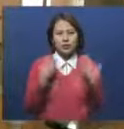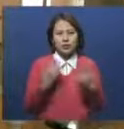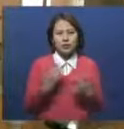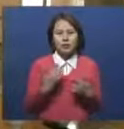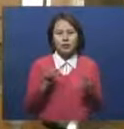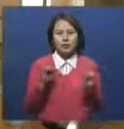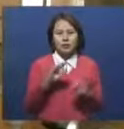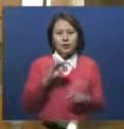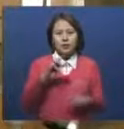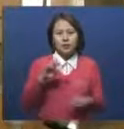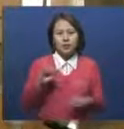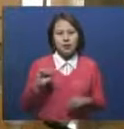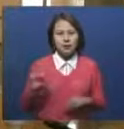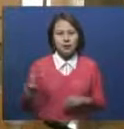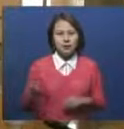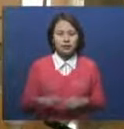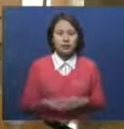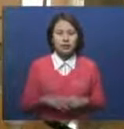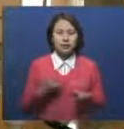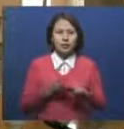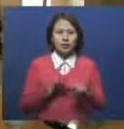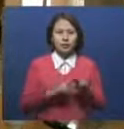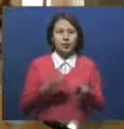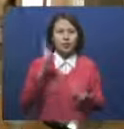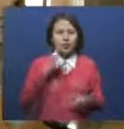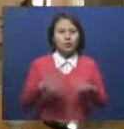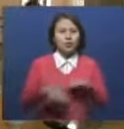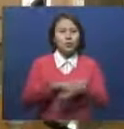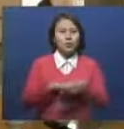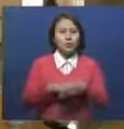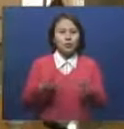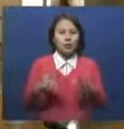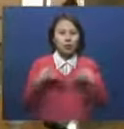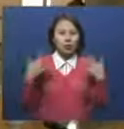иман мешіті. Сондықтан халқымызды имандылыққа бастайтын көмір шаңырақ болсын.